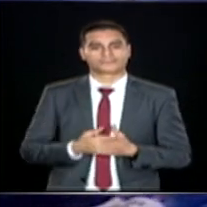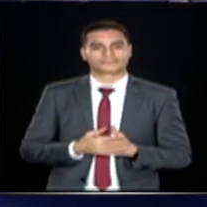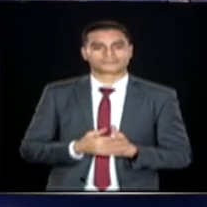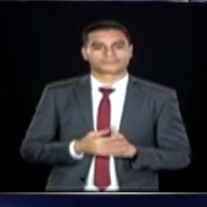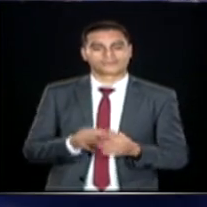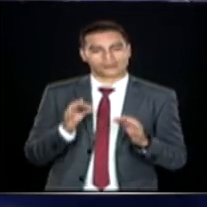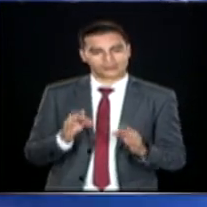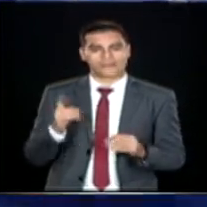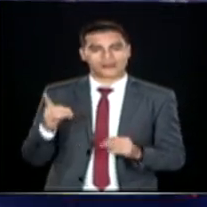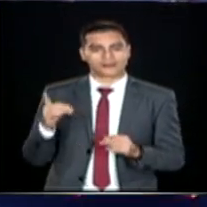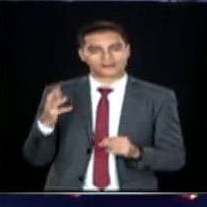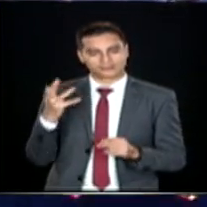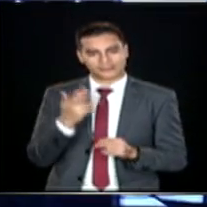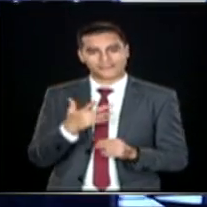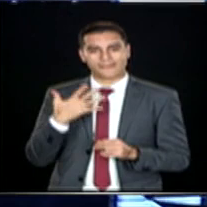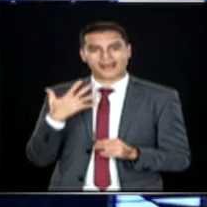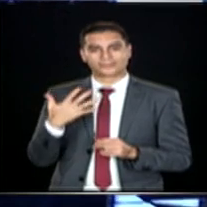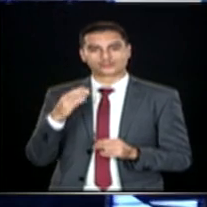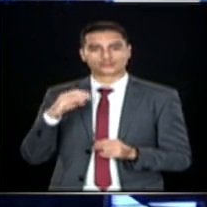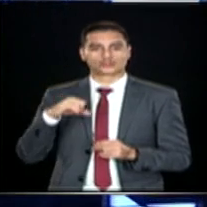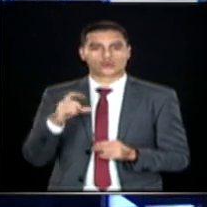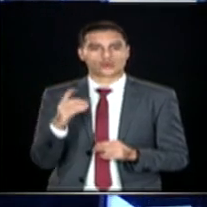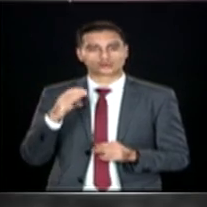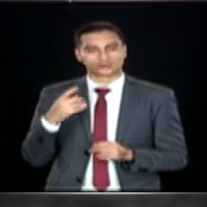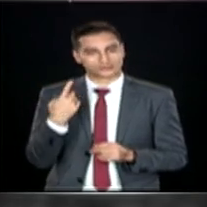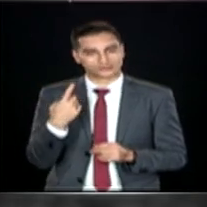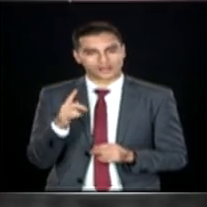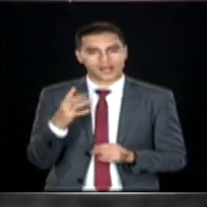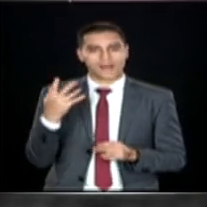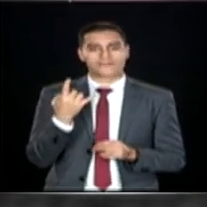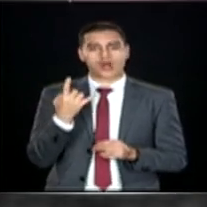طبعًا جورج الخامس، وعشر نقط لجامعة MTI.